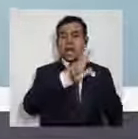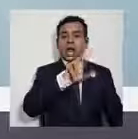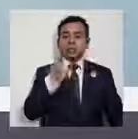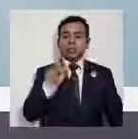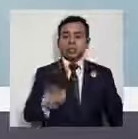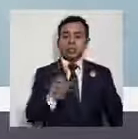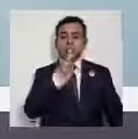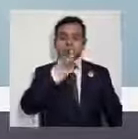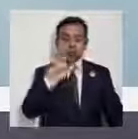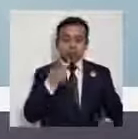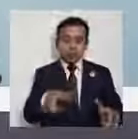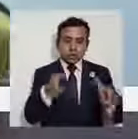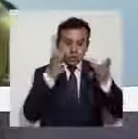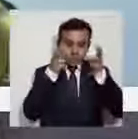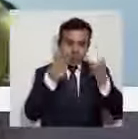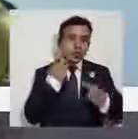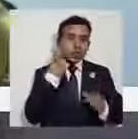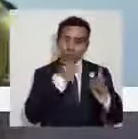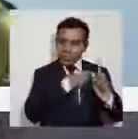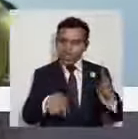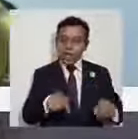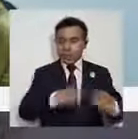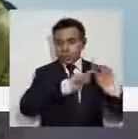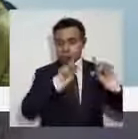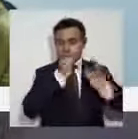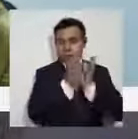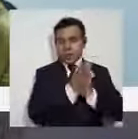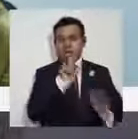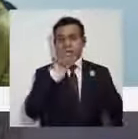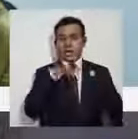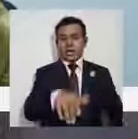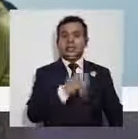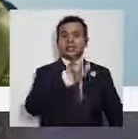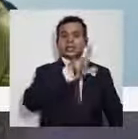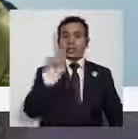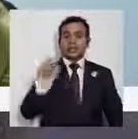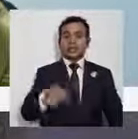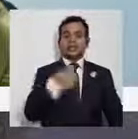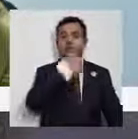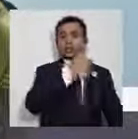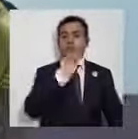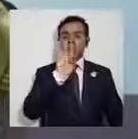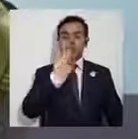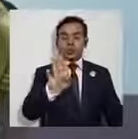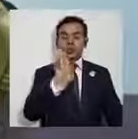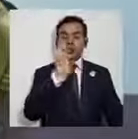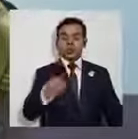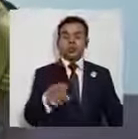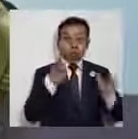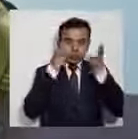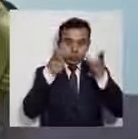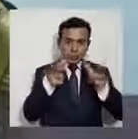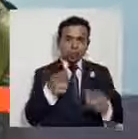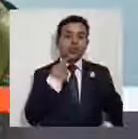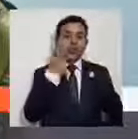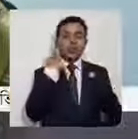1,19,764 জন কোয়ারেন্টাইনে আছেন। কোয়ারেন্টাইন থেকে মুক্ত হয়েছেন 24 ঘন্টায় 4,026 জন এবং এ